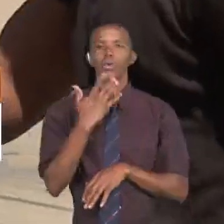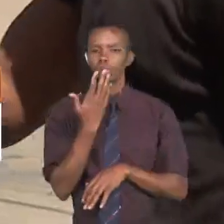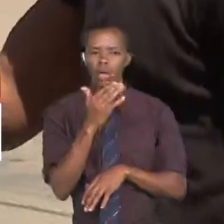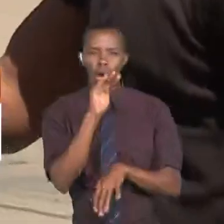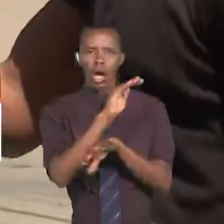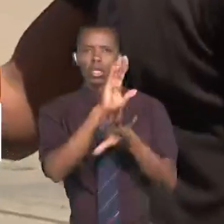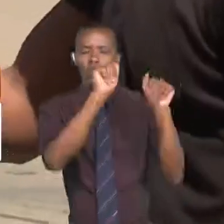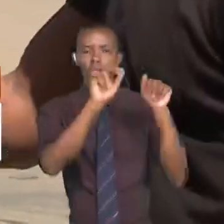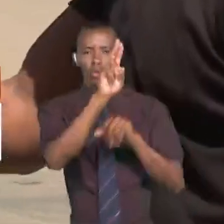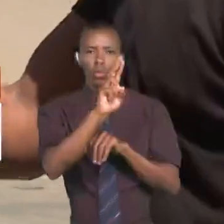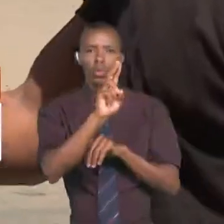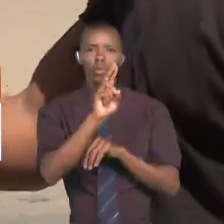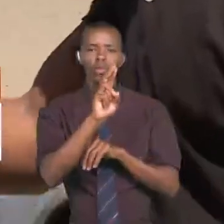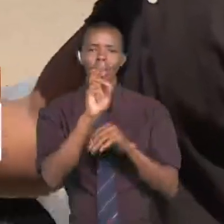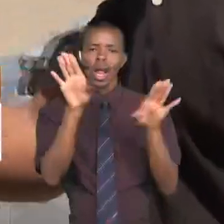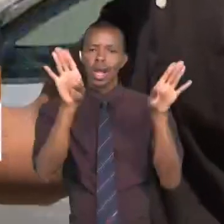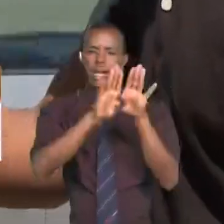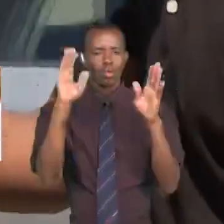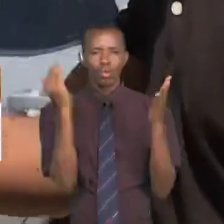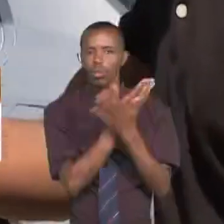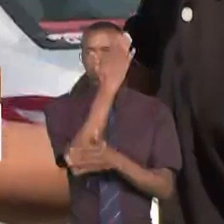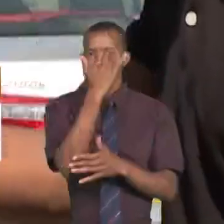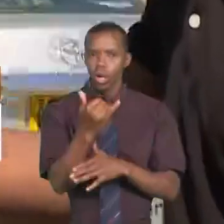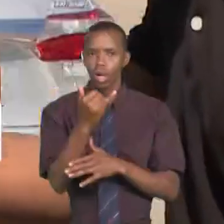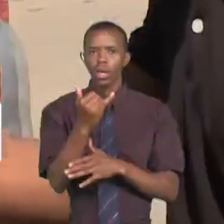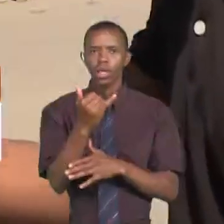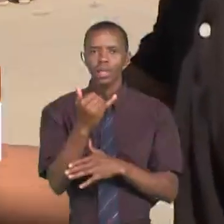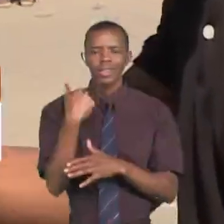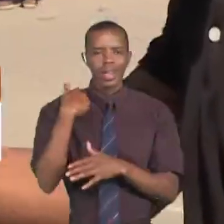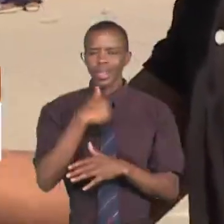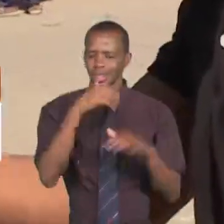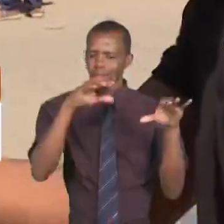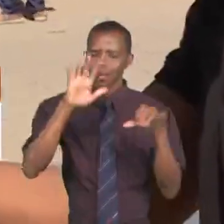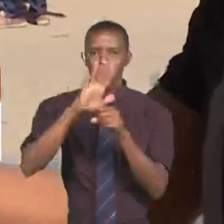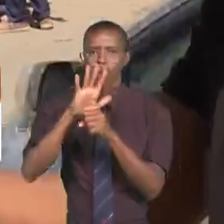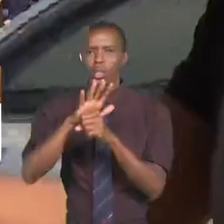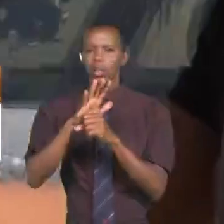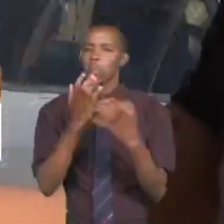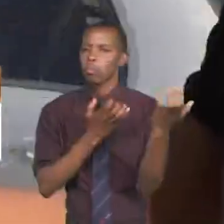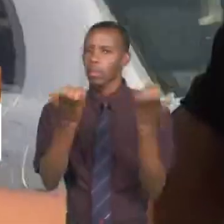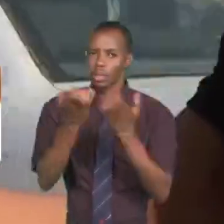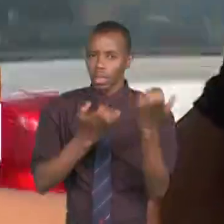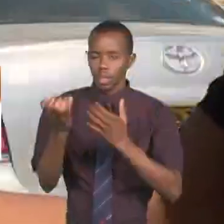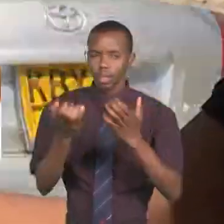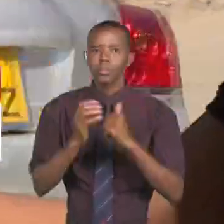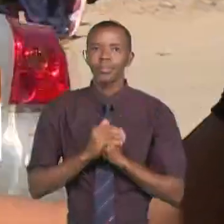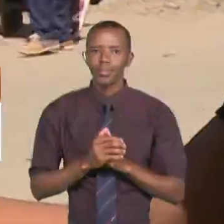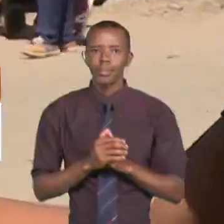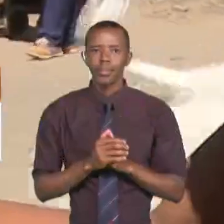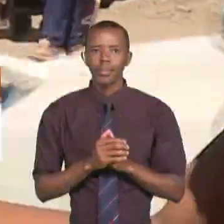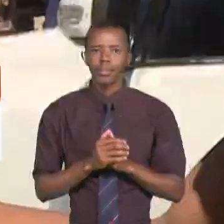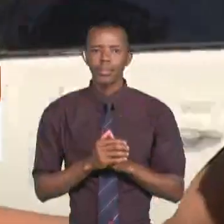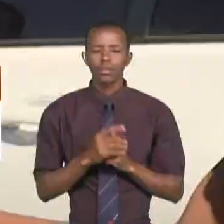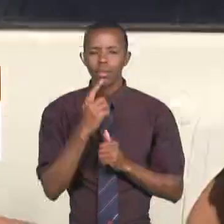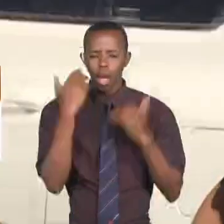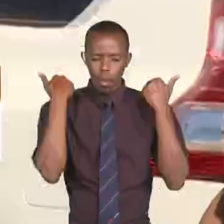ningeomba prezo atufungulie hii kafyu kwa sababu imetukaria sana, hasa kibiashara. Kama wacha